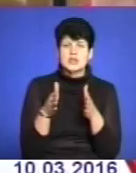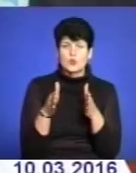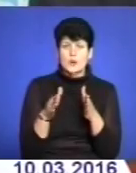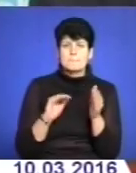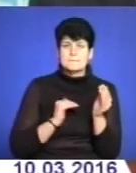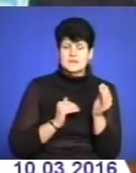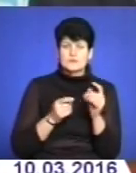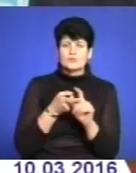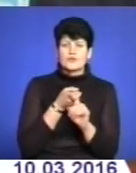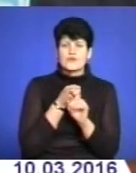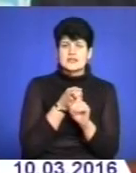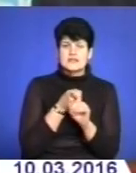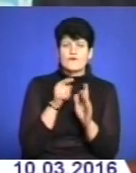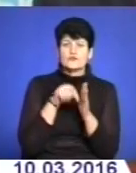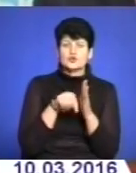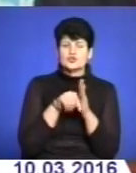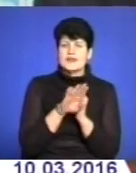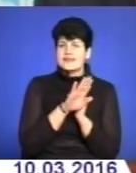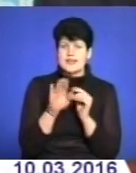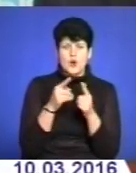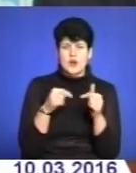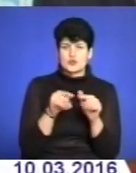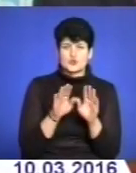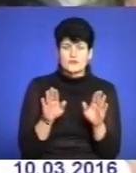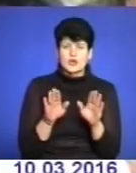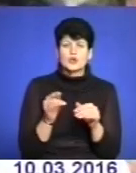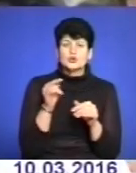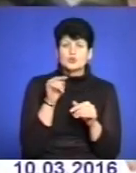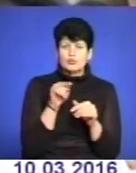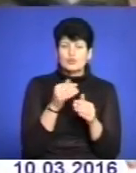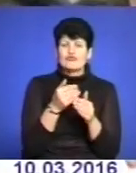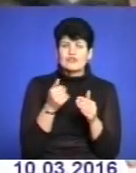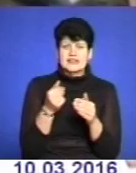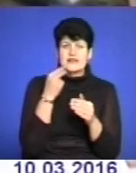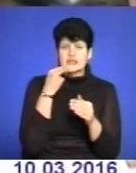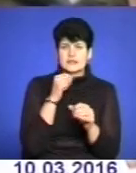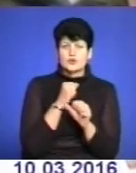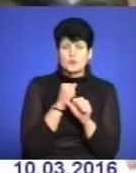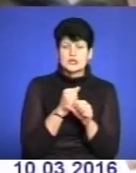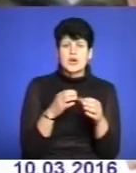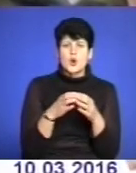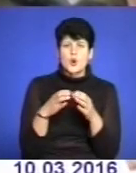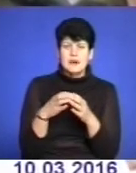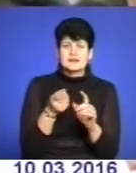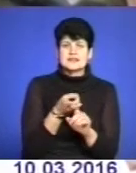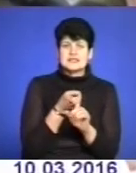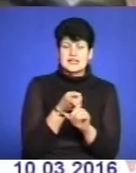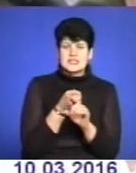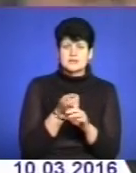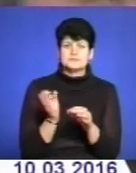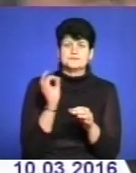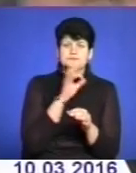бізнесу, пов'язані з внутрішньою неорганізованістю. Тому саме від ефективної роботи громад залежатиме притік